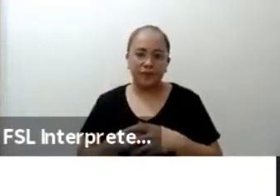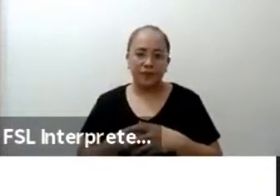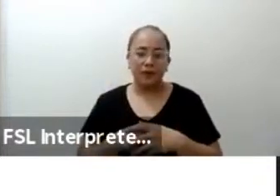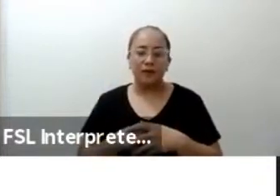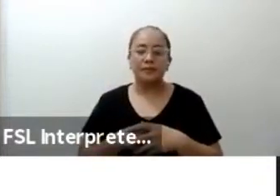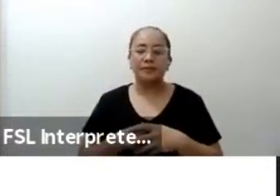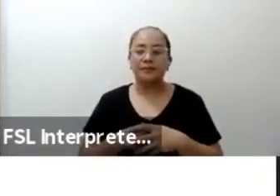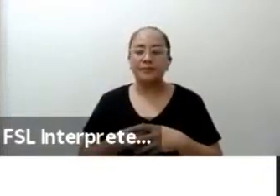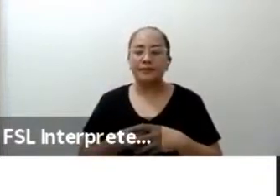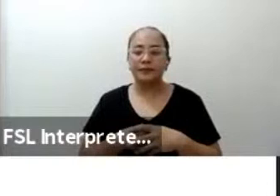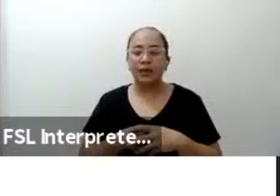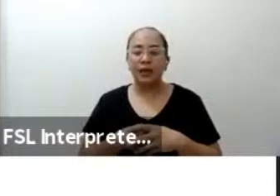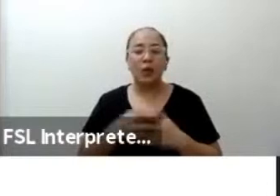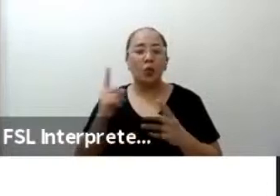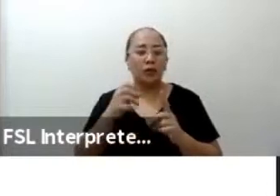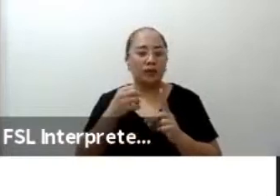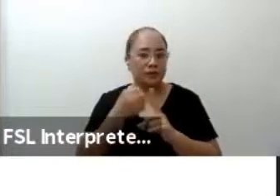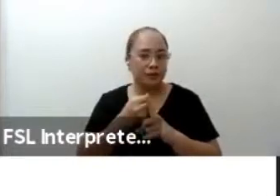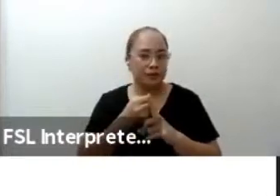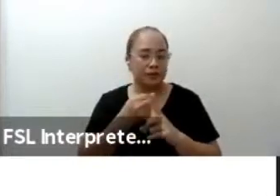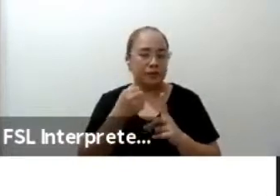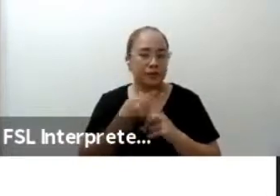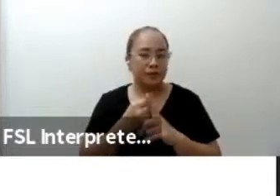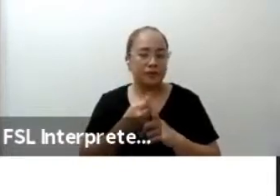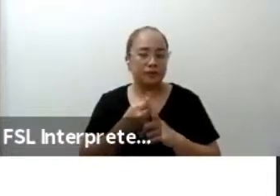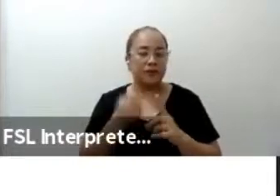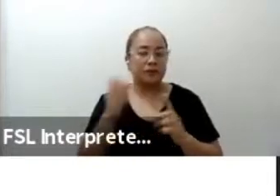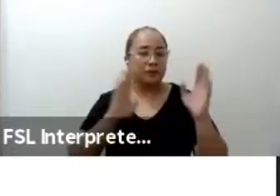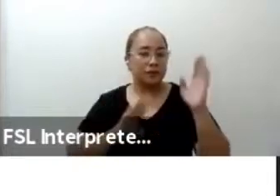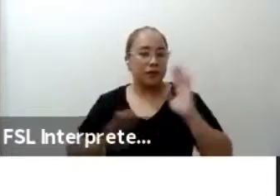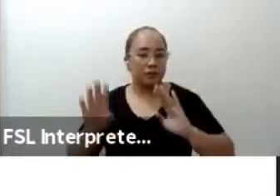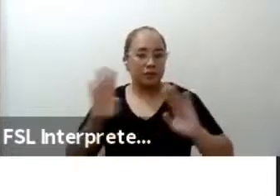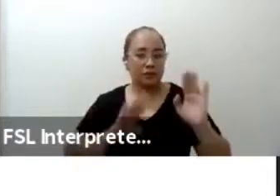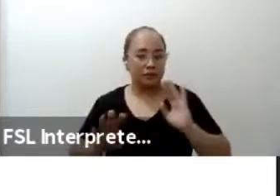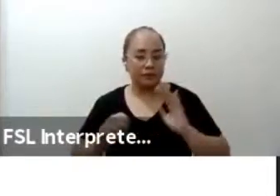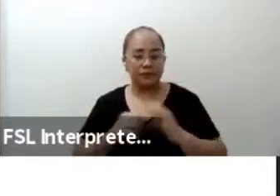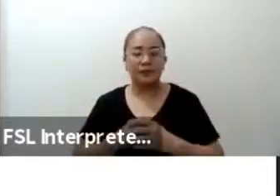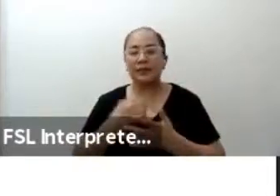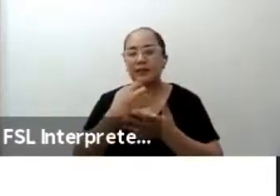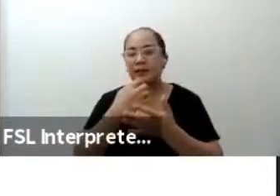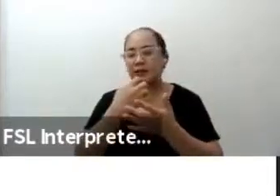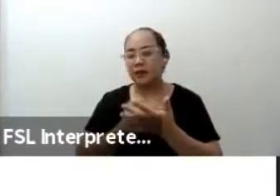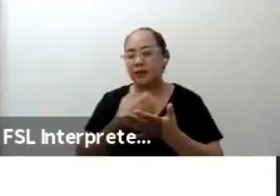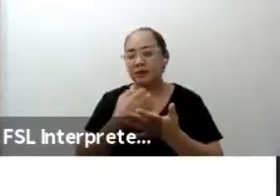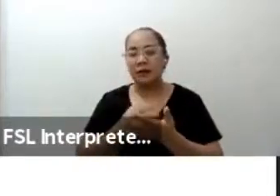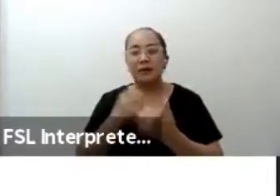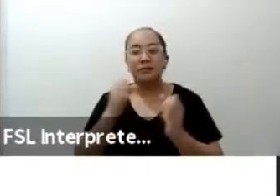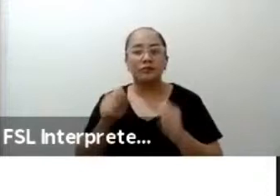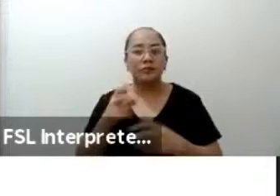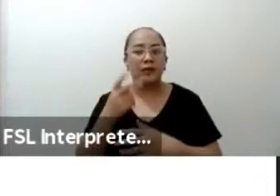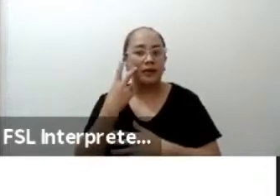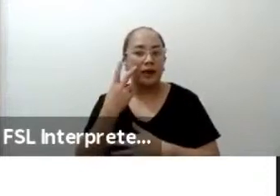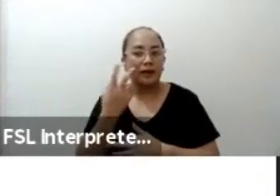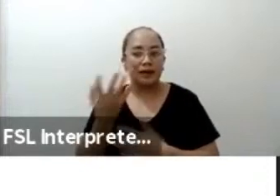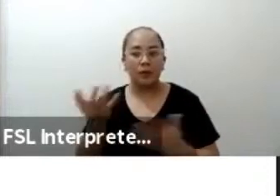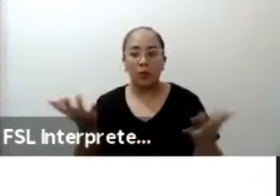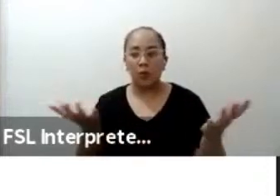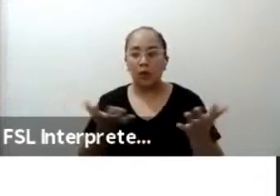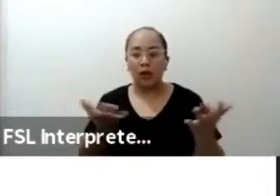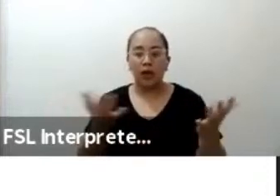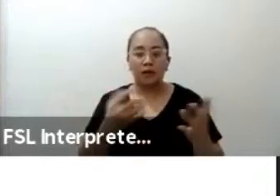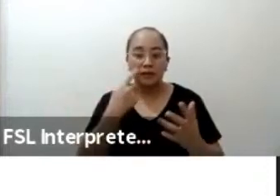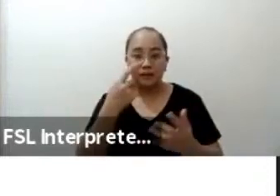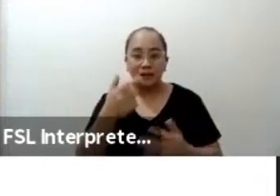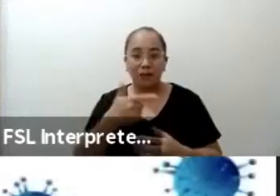Ang impact ng crisis na ito sa ating economy ay makikita dito sa graph na